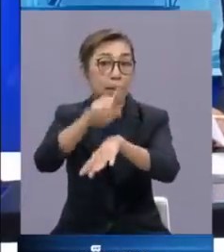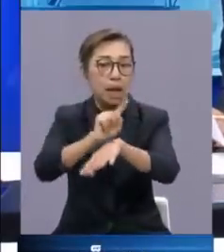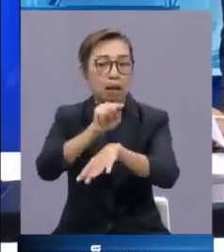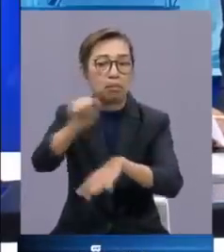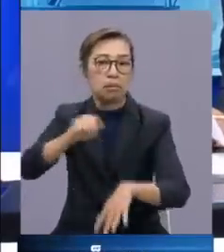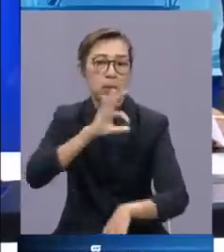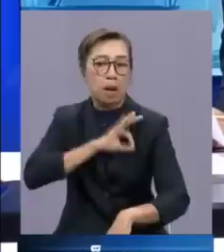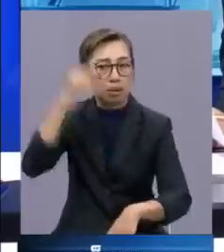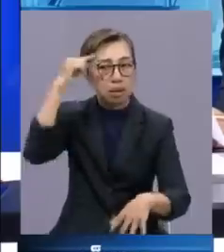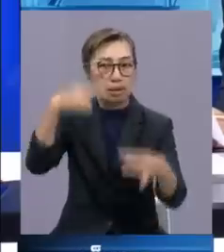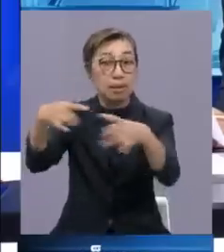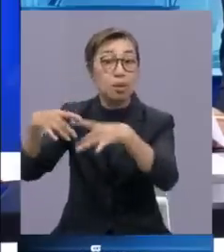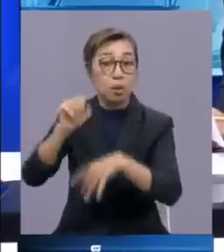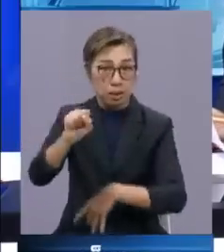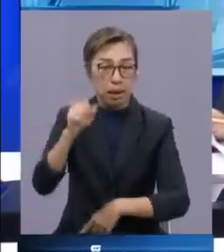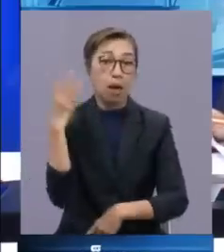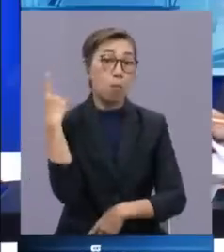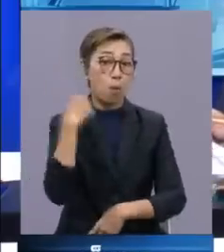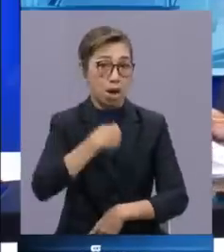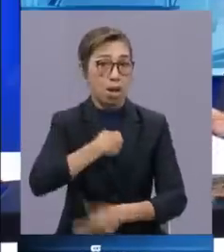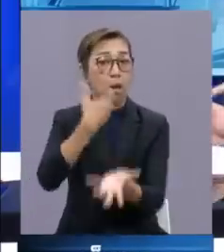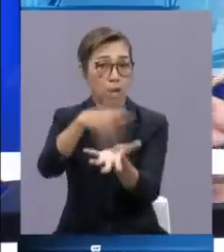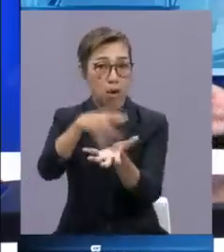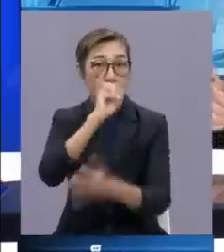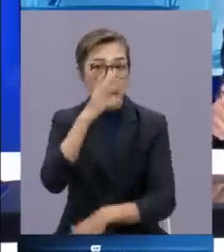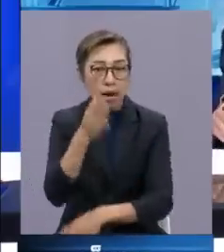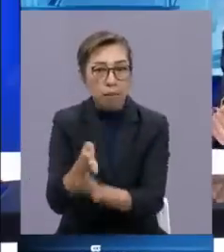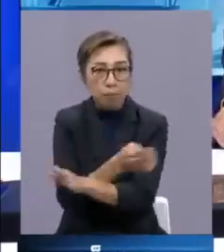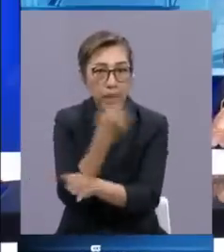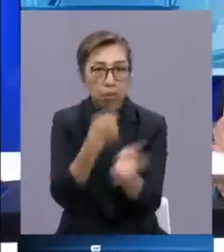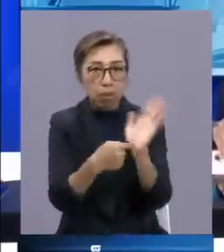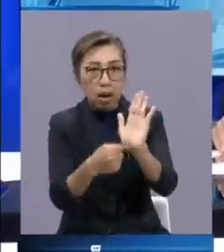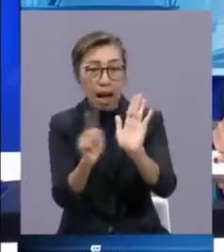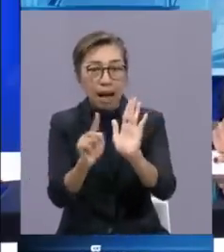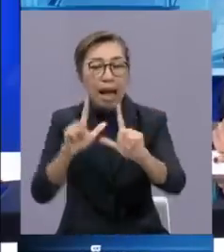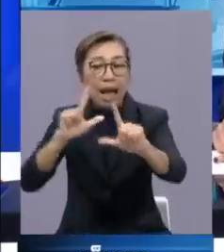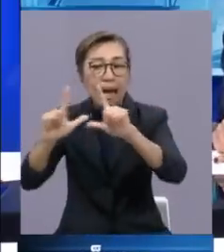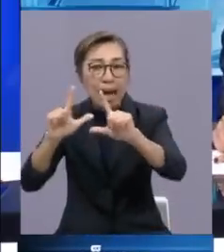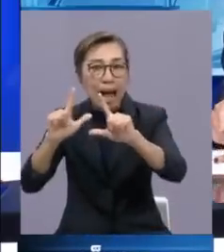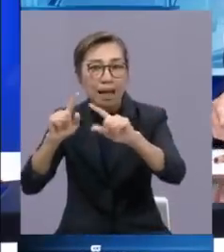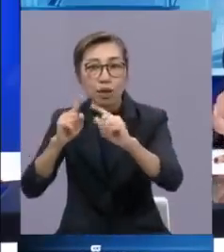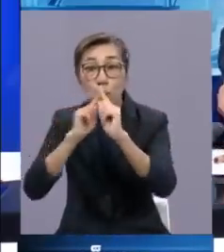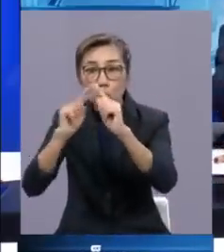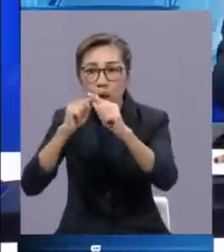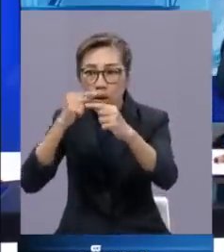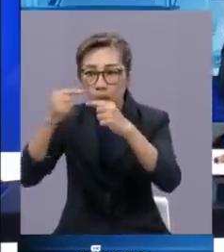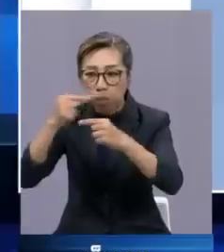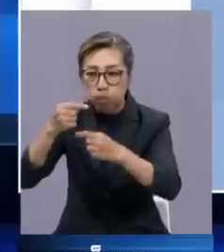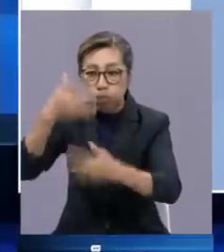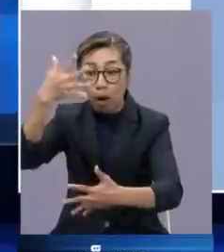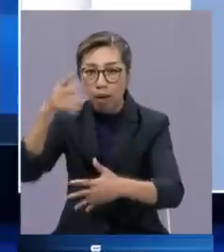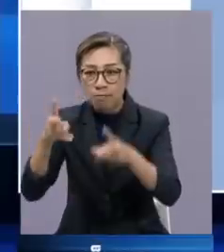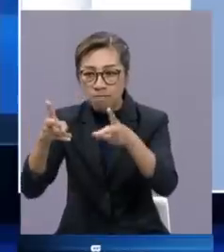กันเนี่ยนะฮะเมื่อวานนี้เนี่ยเราได้เปิดเผยลายหลุดซึ่งหลายคนก็บอกไม่ได้หลุดอ่ะจงใจเพราะว่ามันเบล